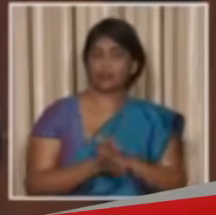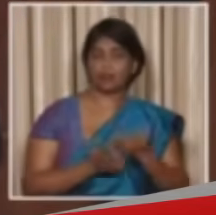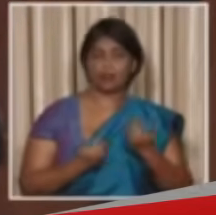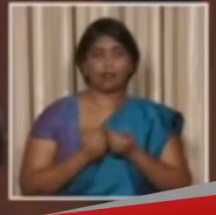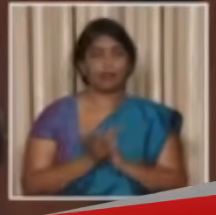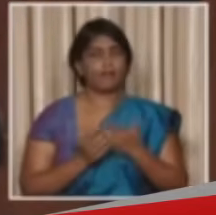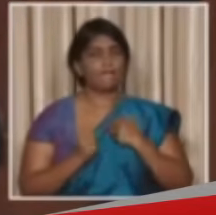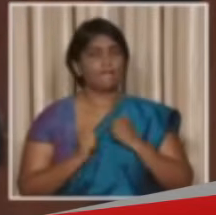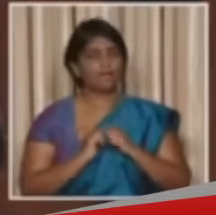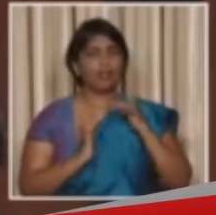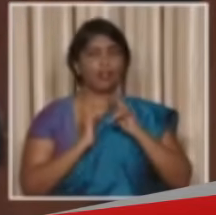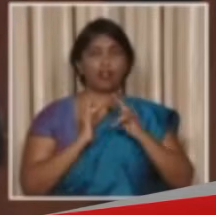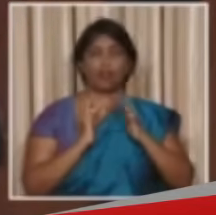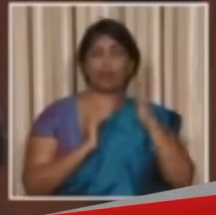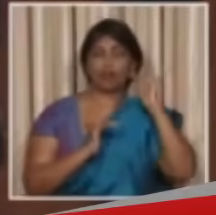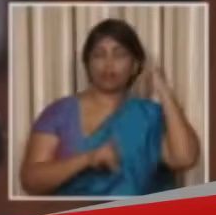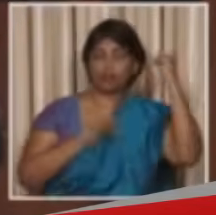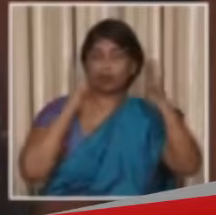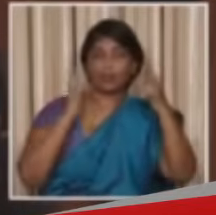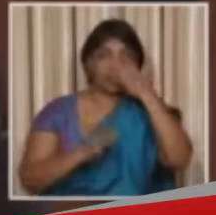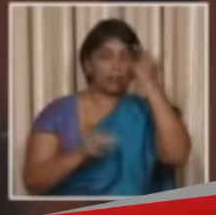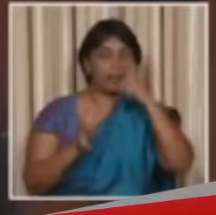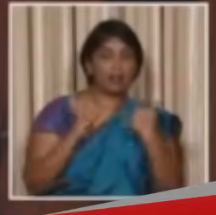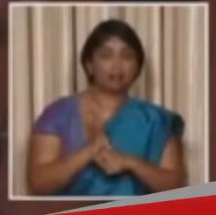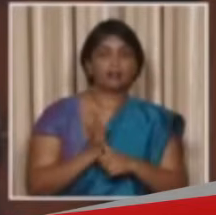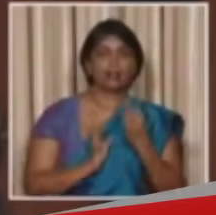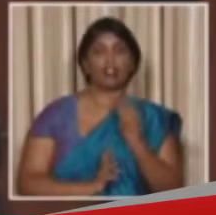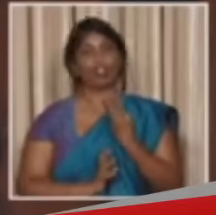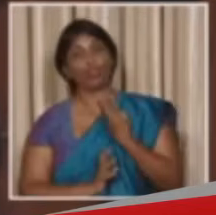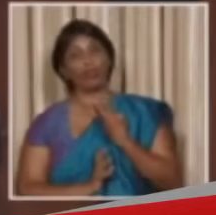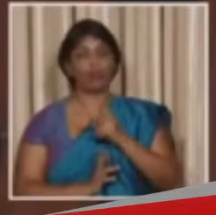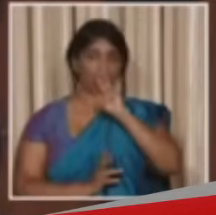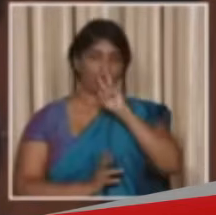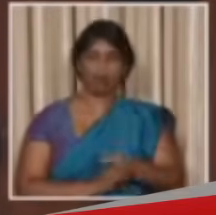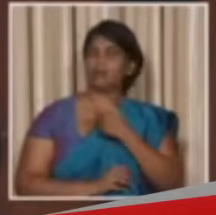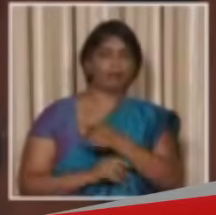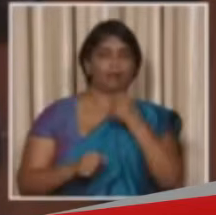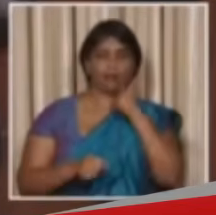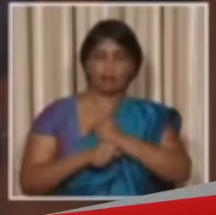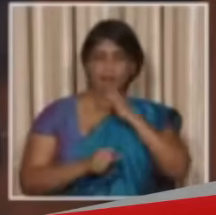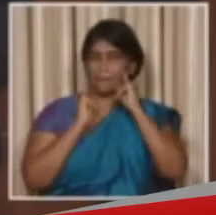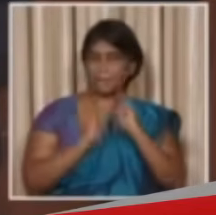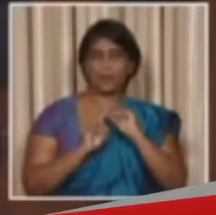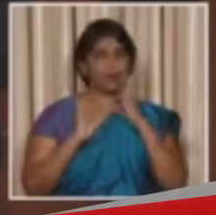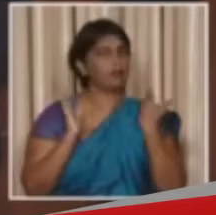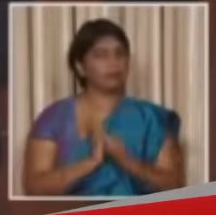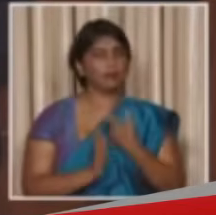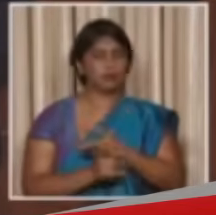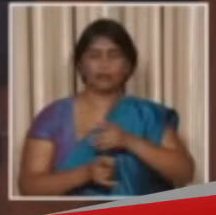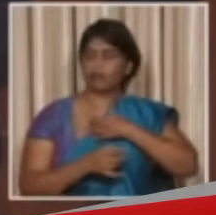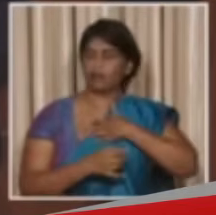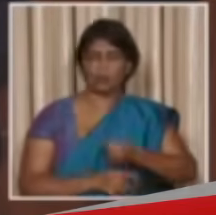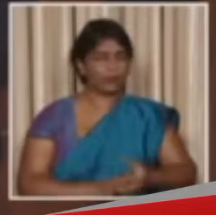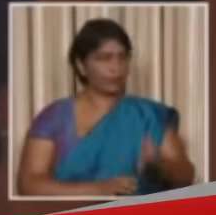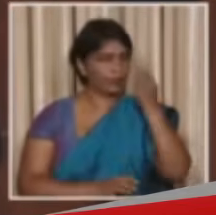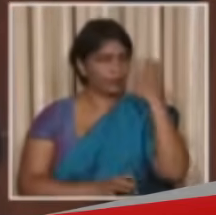තමන්ට ඕන නැතුව ජාත්‍යන්තරයේ සහ දෙමළ ජනතාව රවට්ටන හදන පනත් වලට මන්ත්‍රීවරු 3යි ඉන්නවා කියලා. ඒක නිසා මේ ආණ්ඩුවේ තියෙන මේ වැරදි ප්‍රතිපත්ති ඉතාමත්ම තරේ